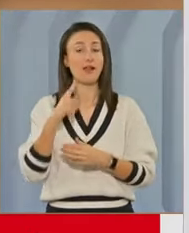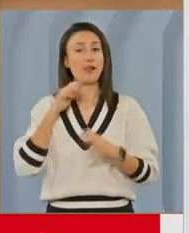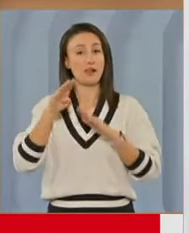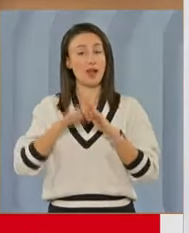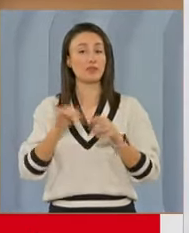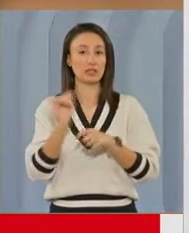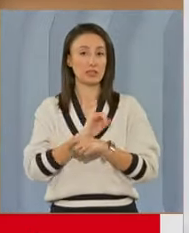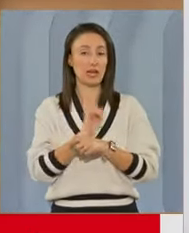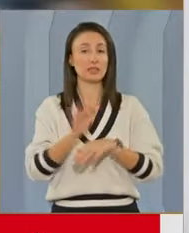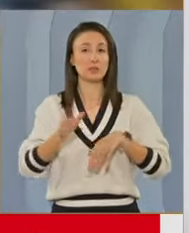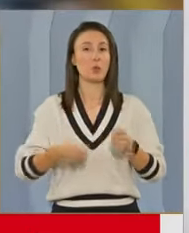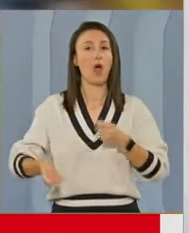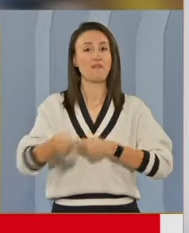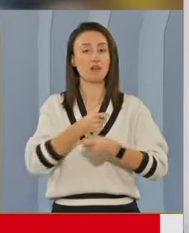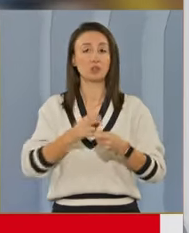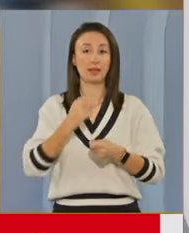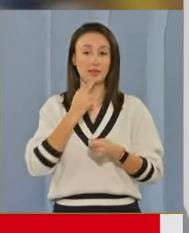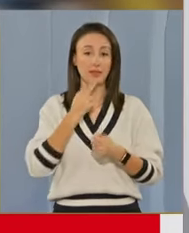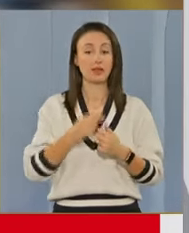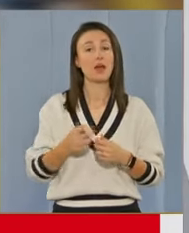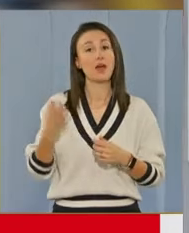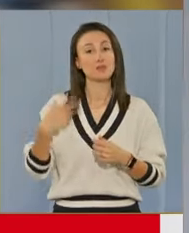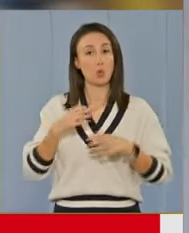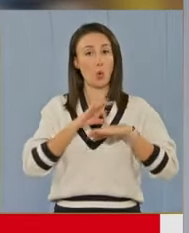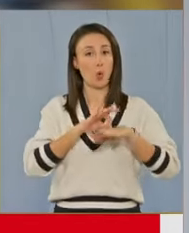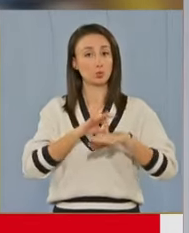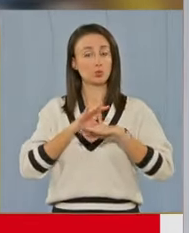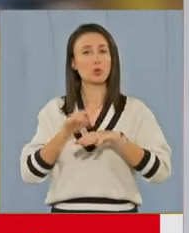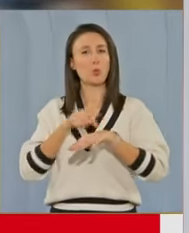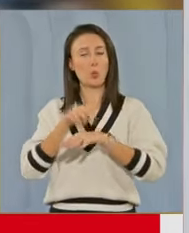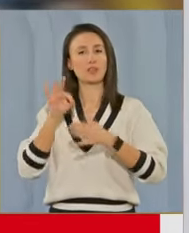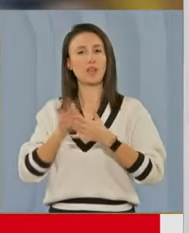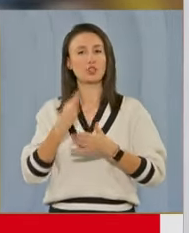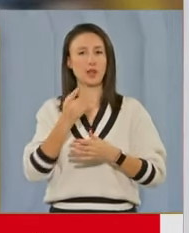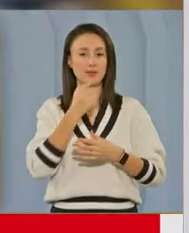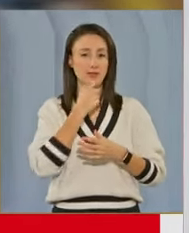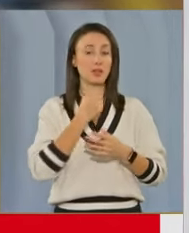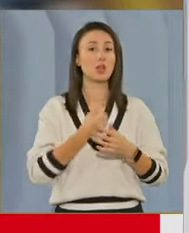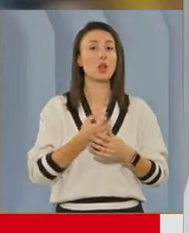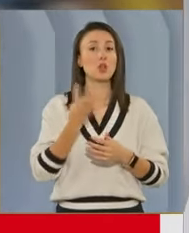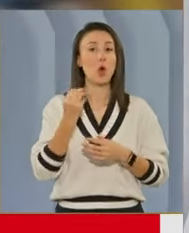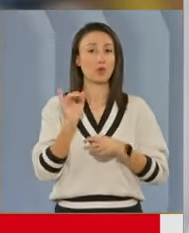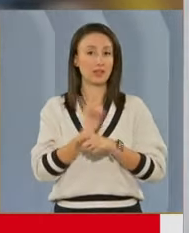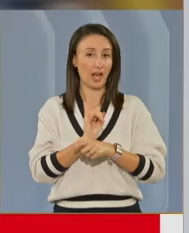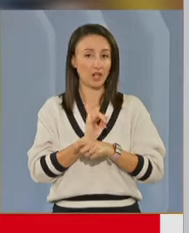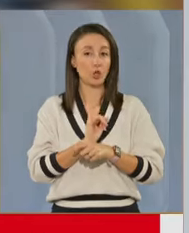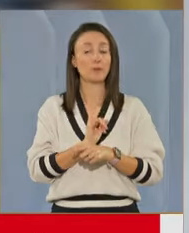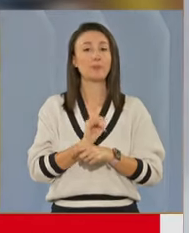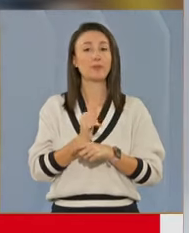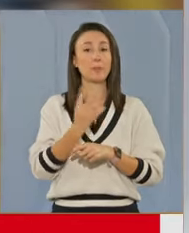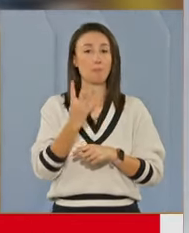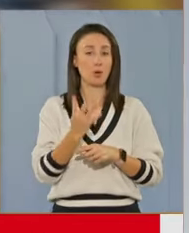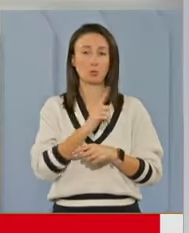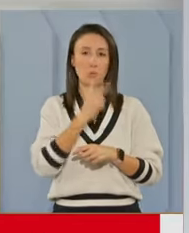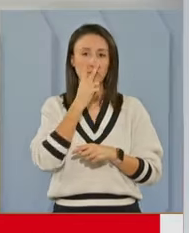nivel de direcție în Ministerul Afacerilor Interne a fost condusă la un moment dat timp de șase ani de către nouă directori nouă directori dintre care patru nu